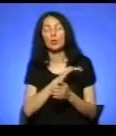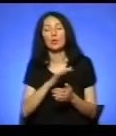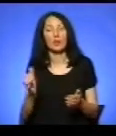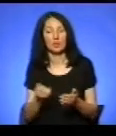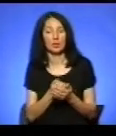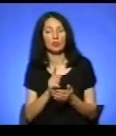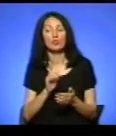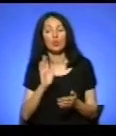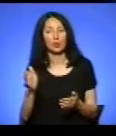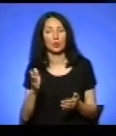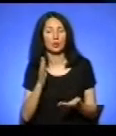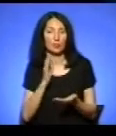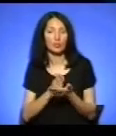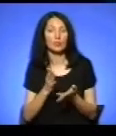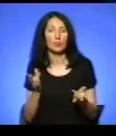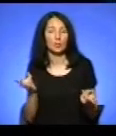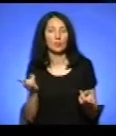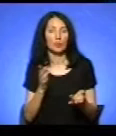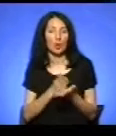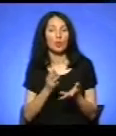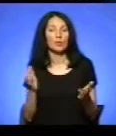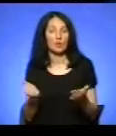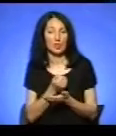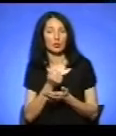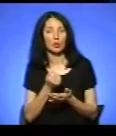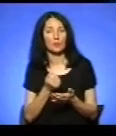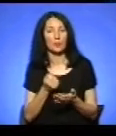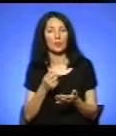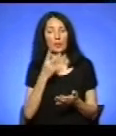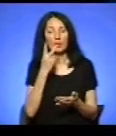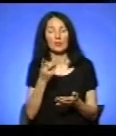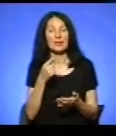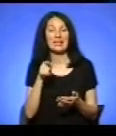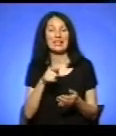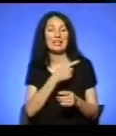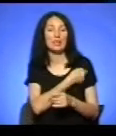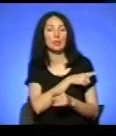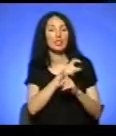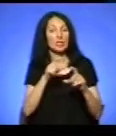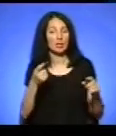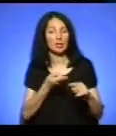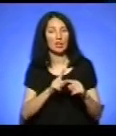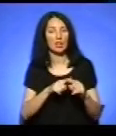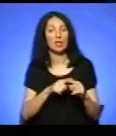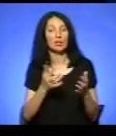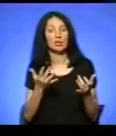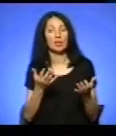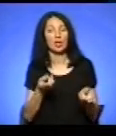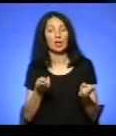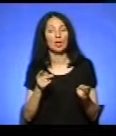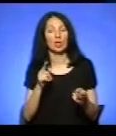встигнути. Ну, мають встигнути. Дивіться, ті всі заклади, які ще їм залишилося